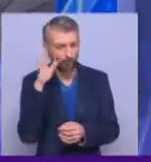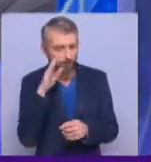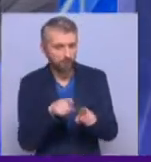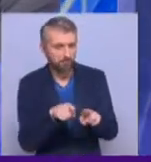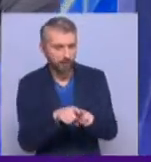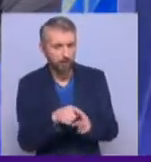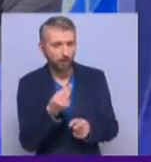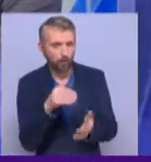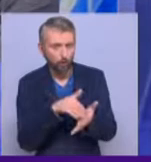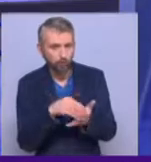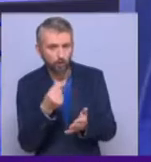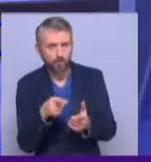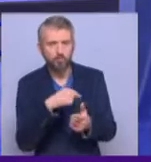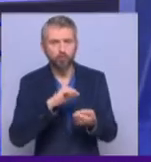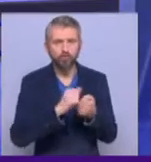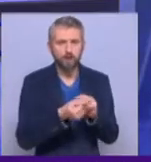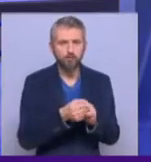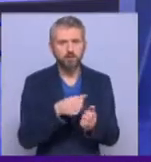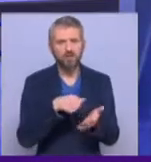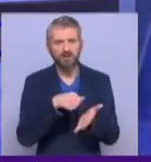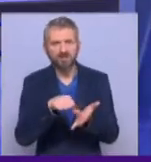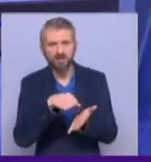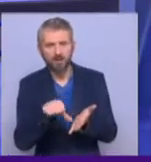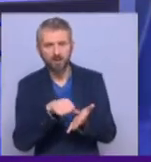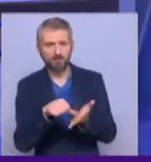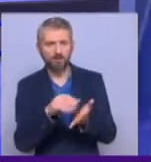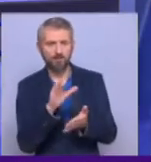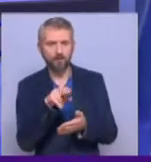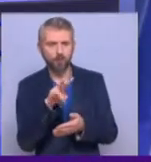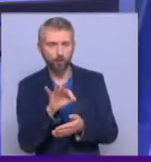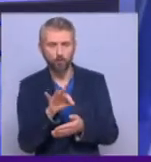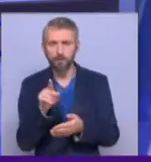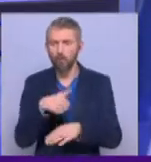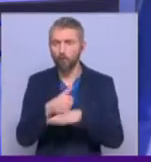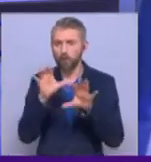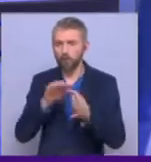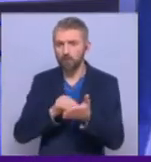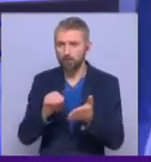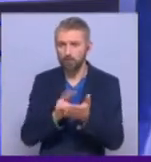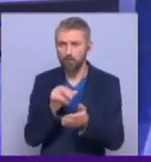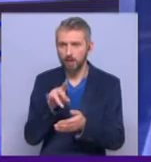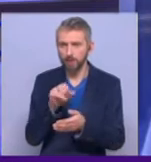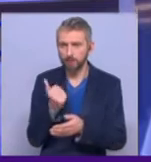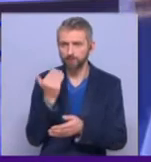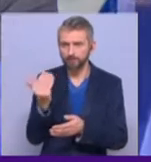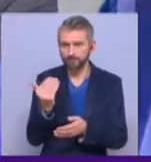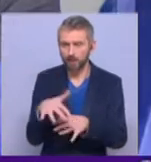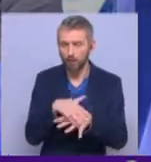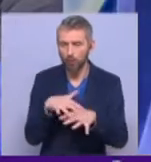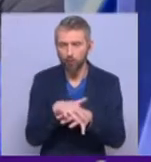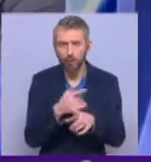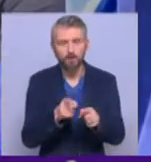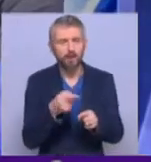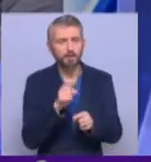там щебінь, або там глина, вапно. Тому тут можна далеко зайти. Там в Конституції ж написано, що надра там належить правильно, народу України. Це те,